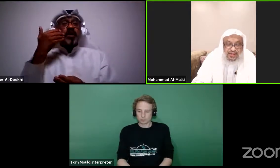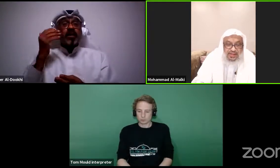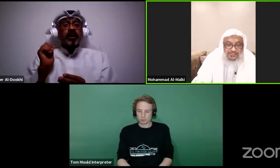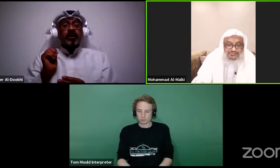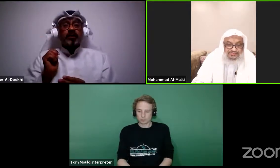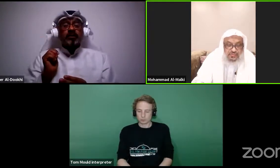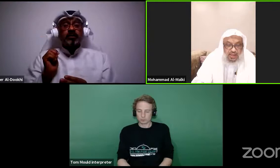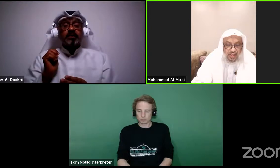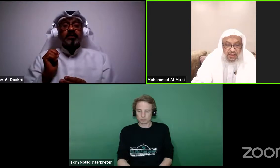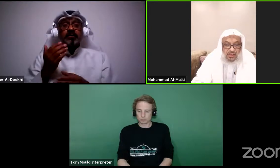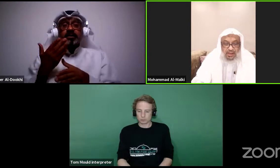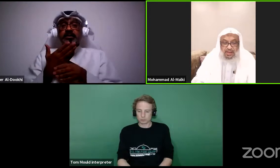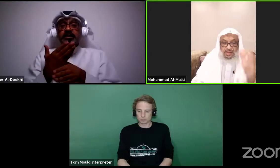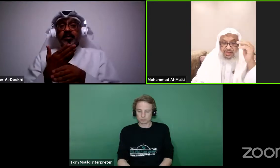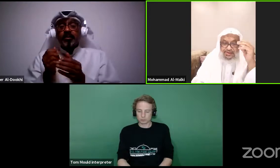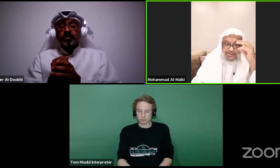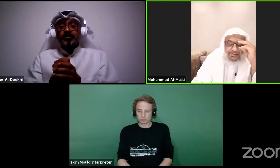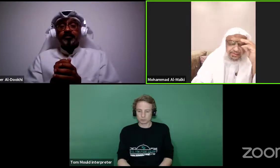ولذلك